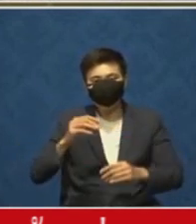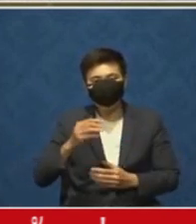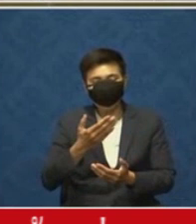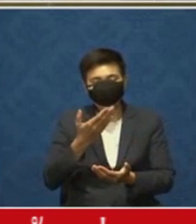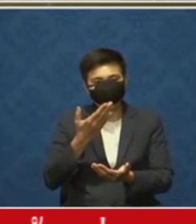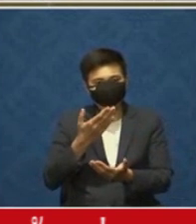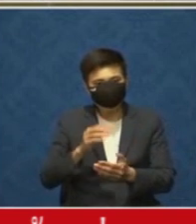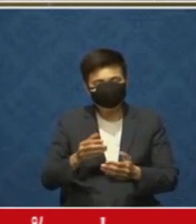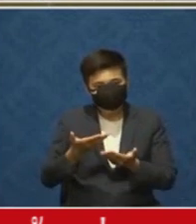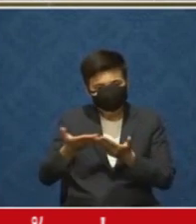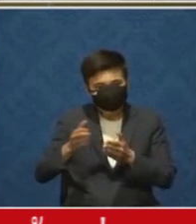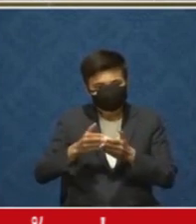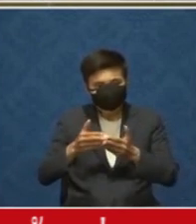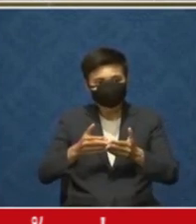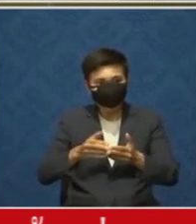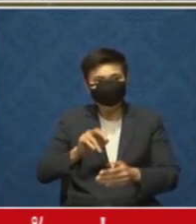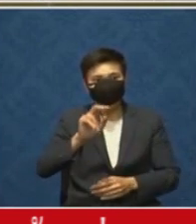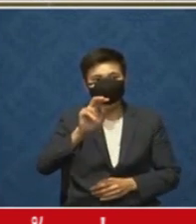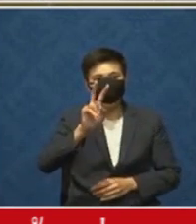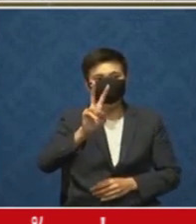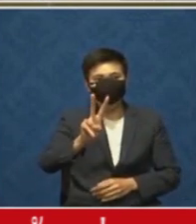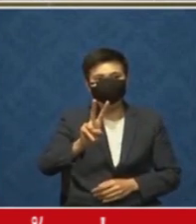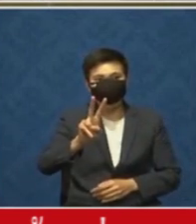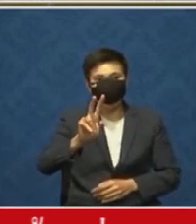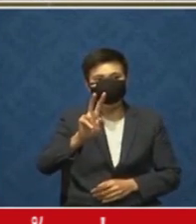มูลค่า 44,222 ล้านบาท